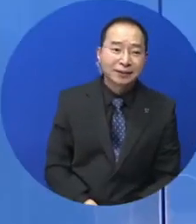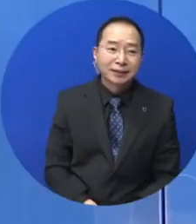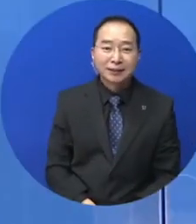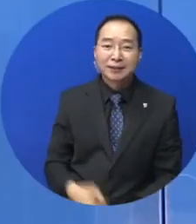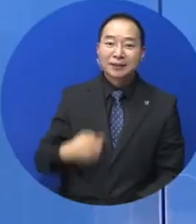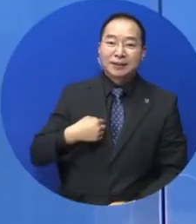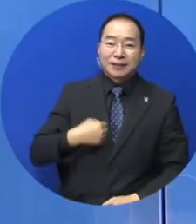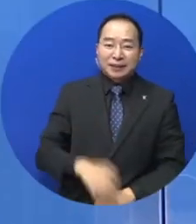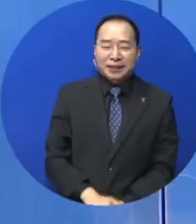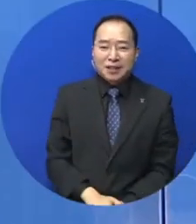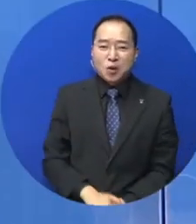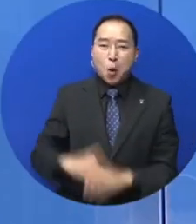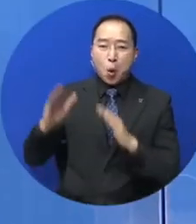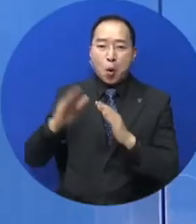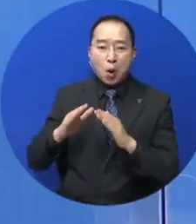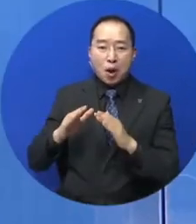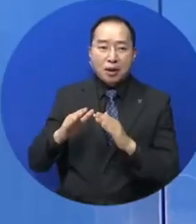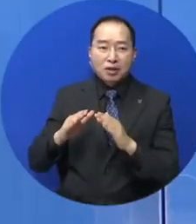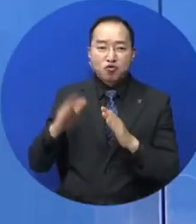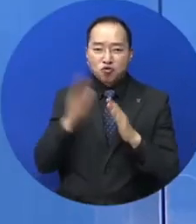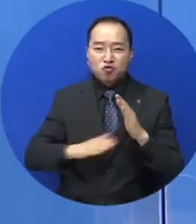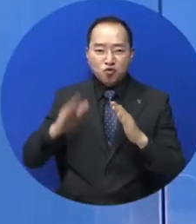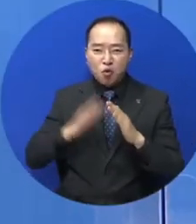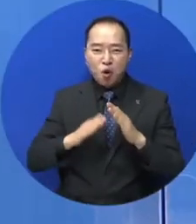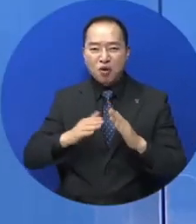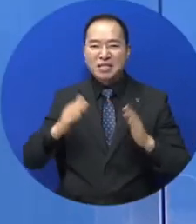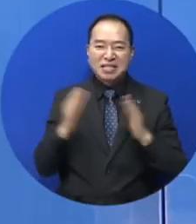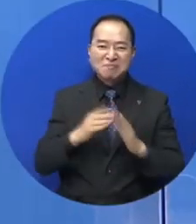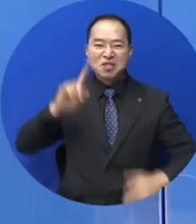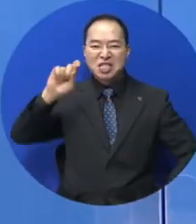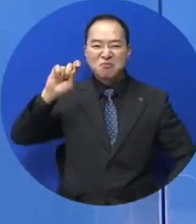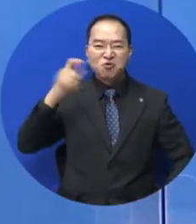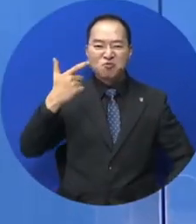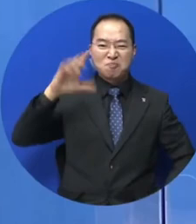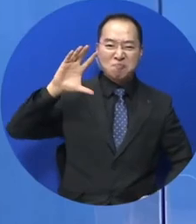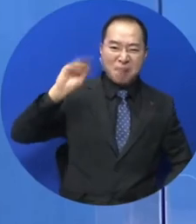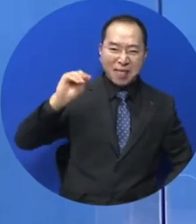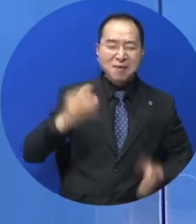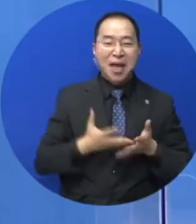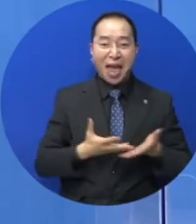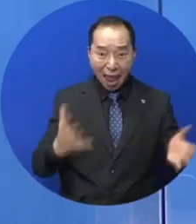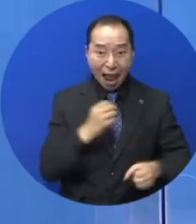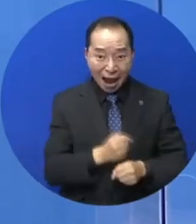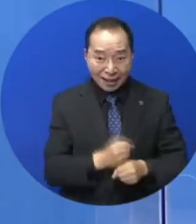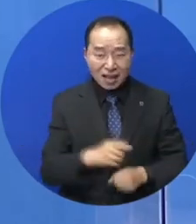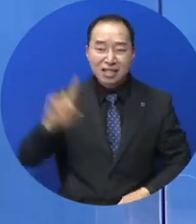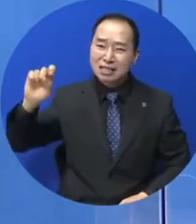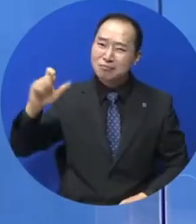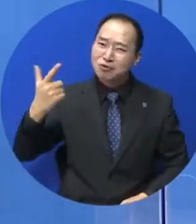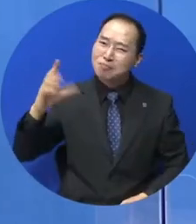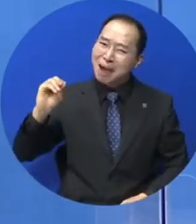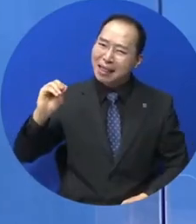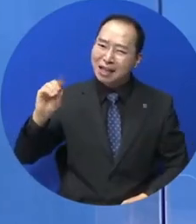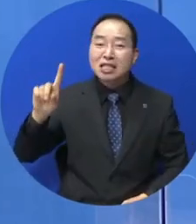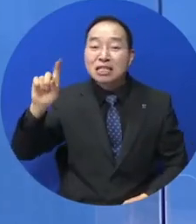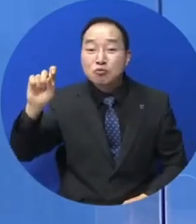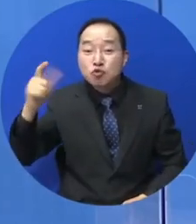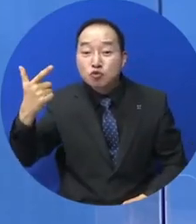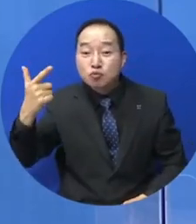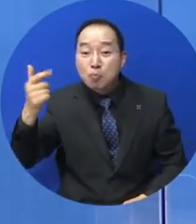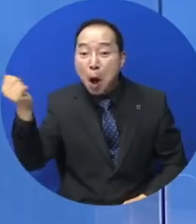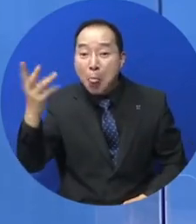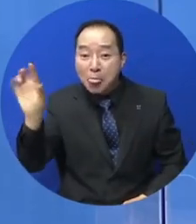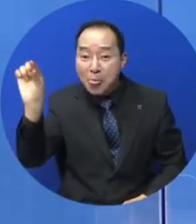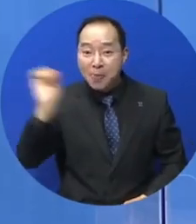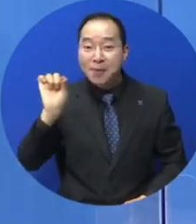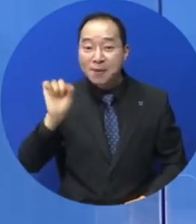저는 공공주택 16만 호를 공급하기로 약속했기 때문에 16만이라고 할 수는 없고 16으로 하겠습니다. 16번